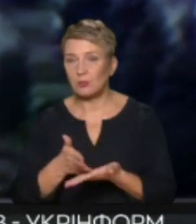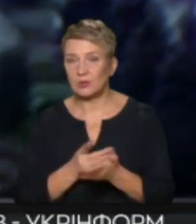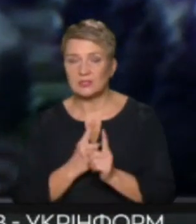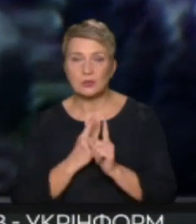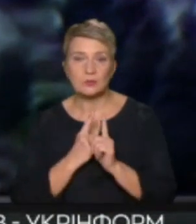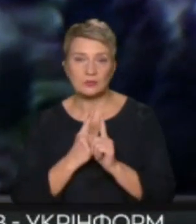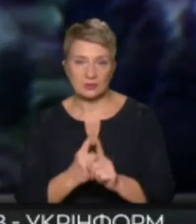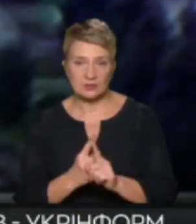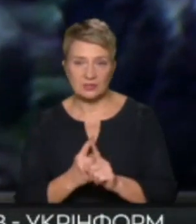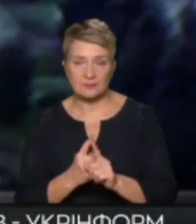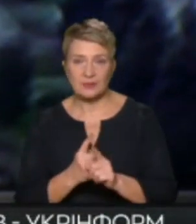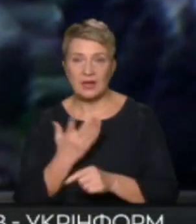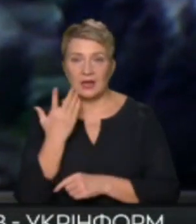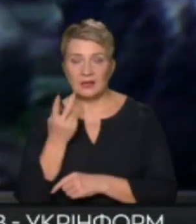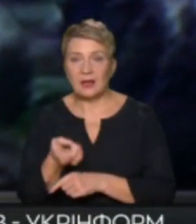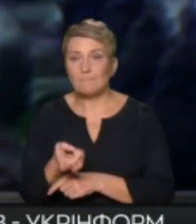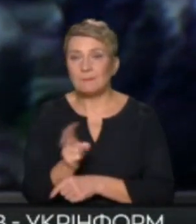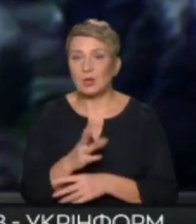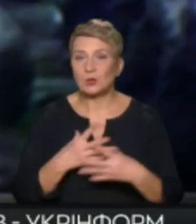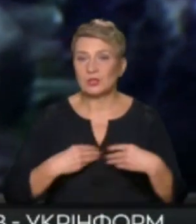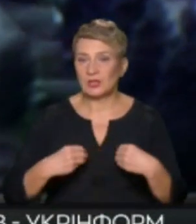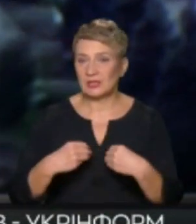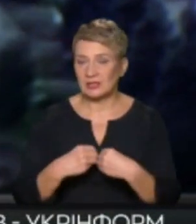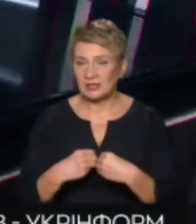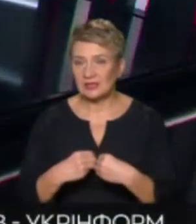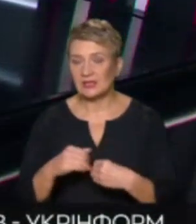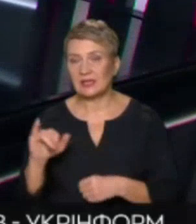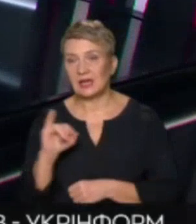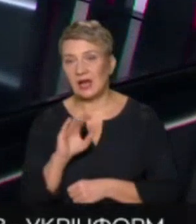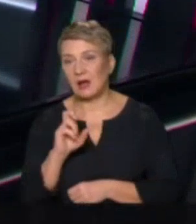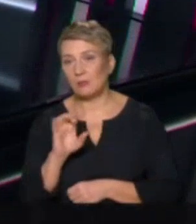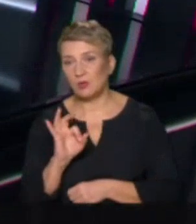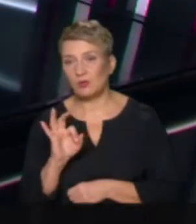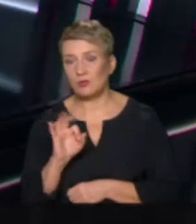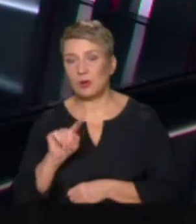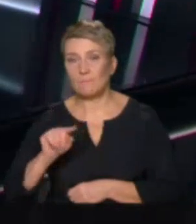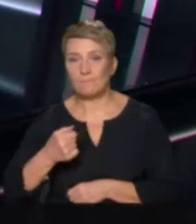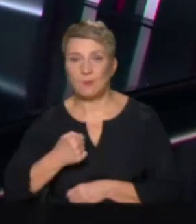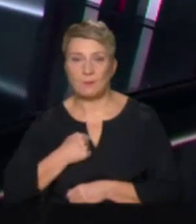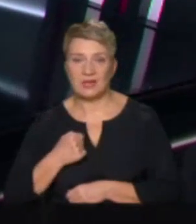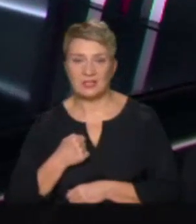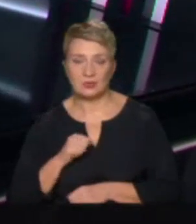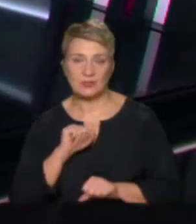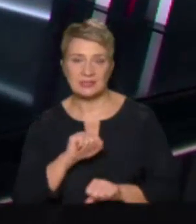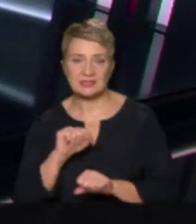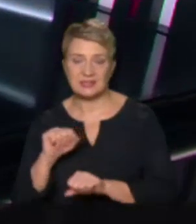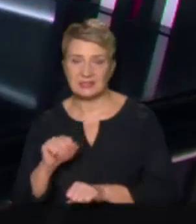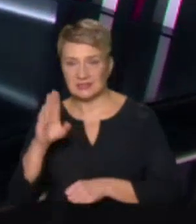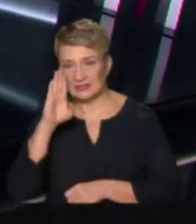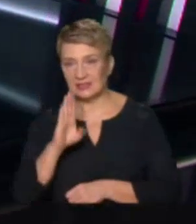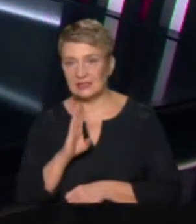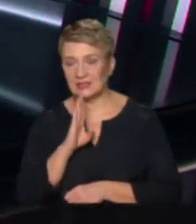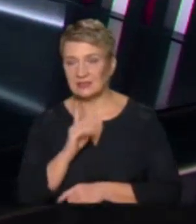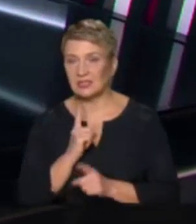коли приходить або родина загиблого, або вже мобілізовані захисники і захисниці щодо